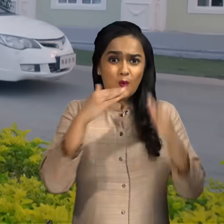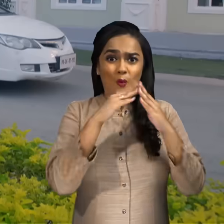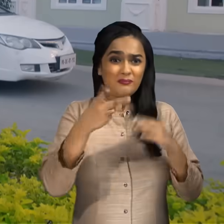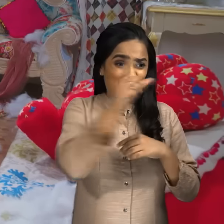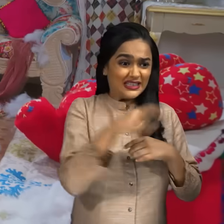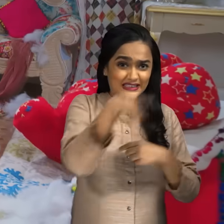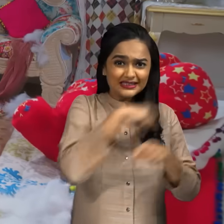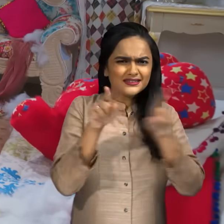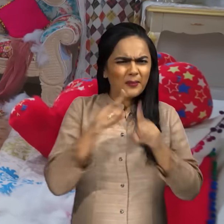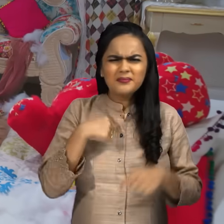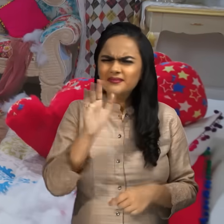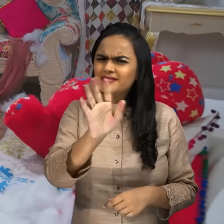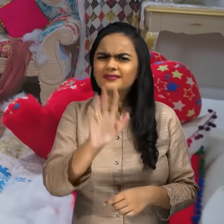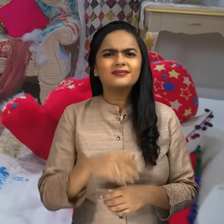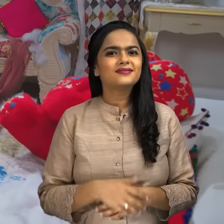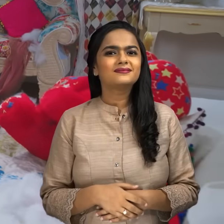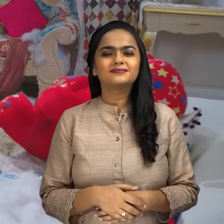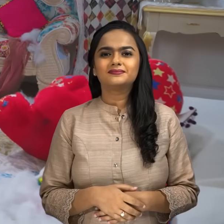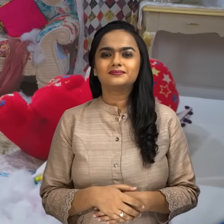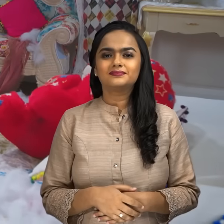मैं इस घर के दूसरे लोगों की तरह नहीं हूं।